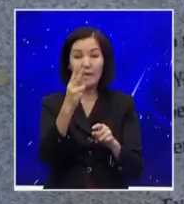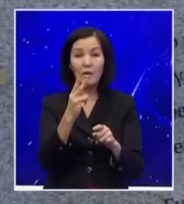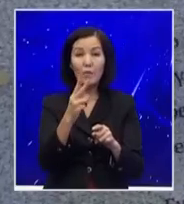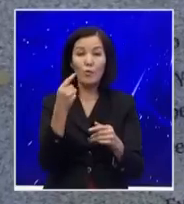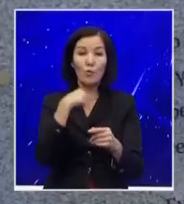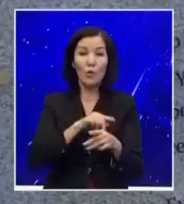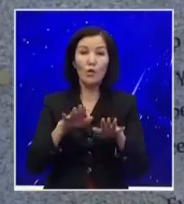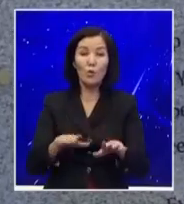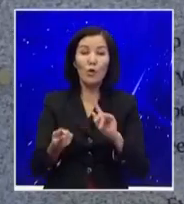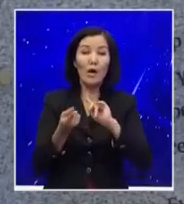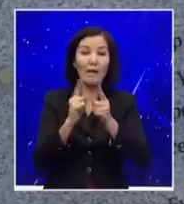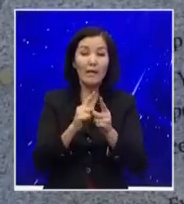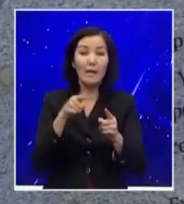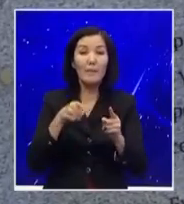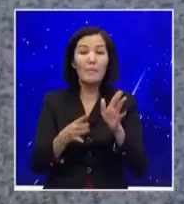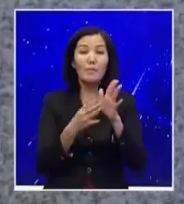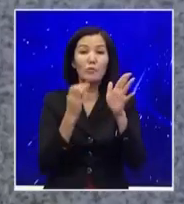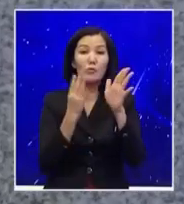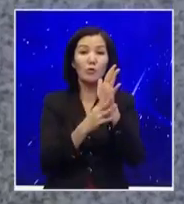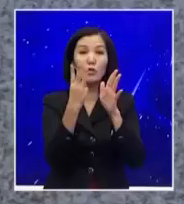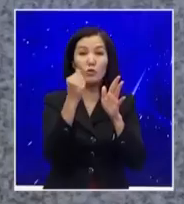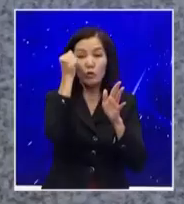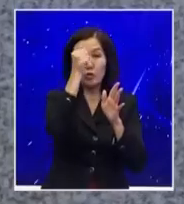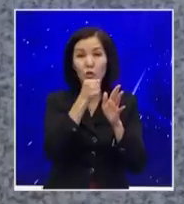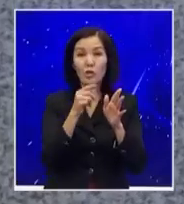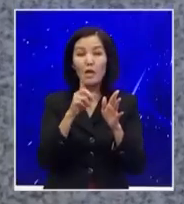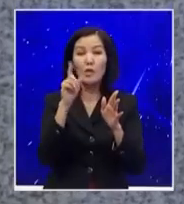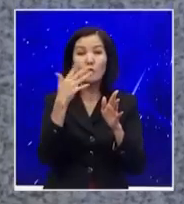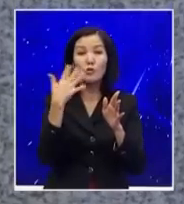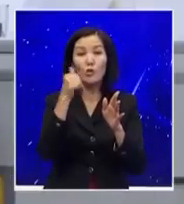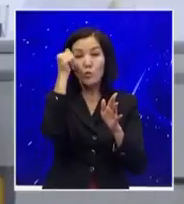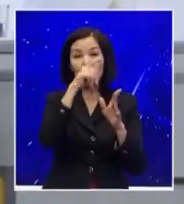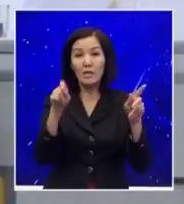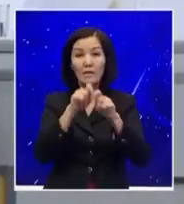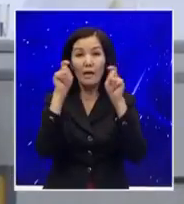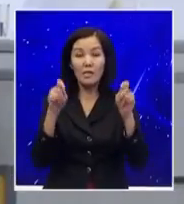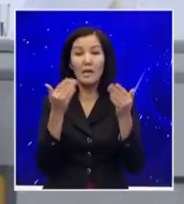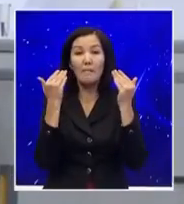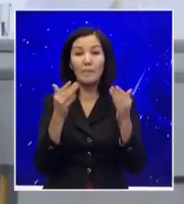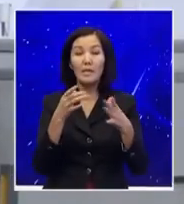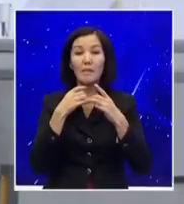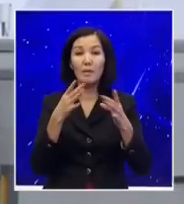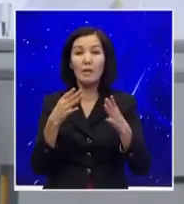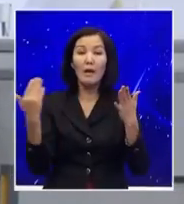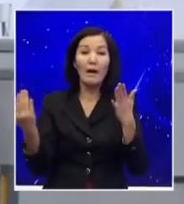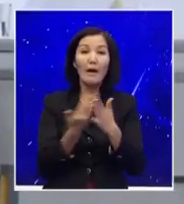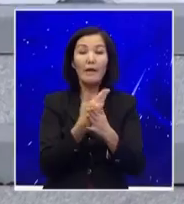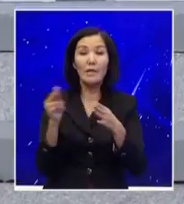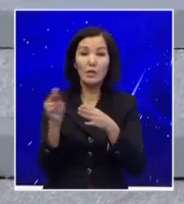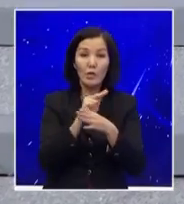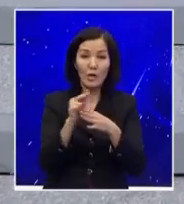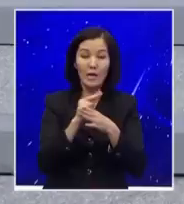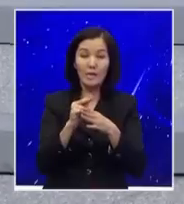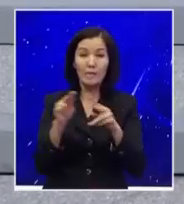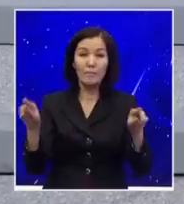рухани орынға айналған кешен 1993 жылы Абайдың 150 жылдығына ашылған. Биылғы мерейтойына қайта жаңартылып,